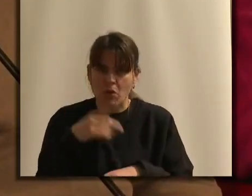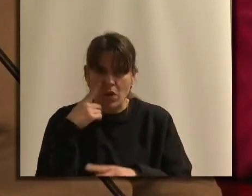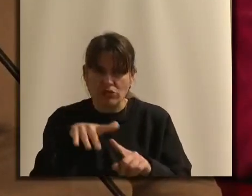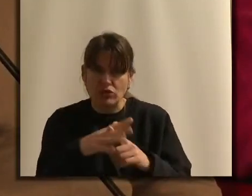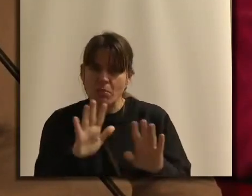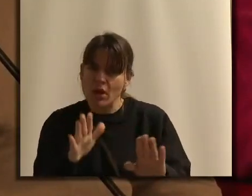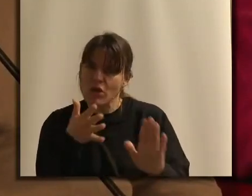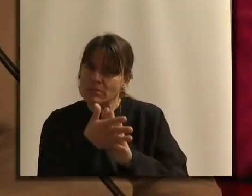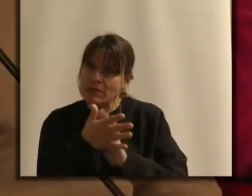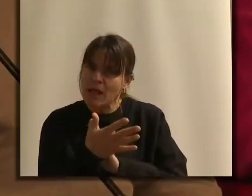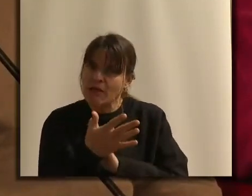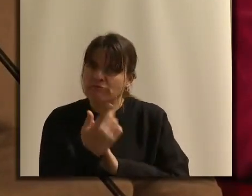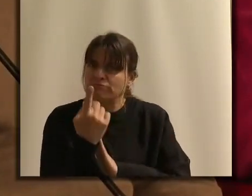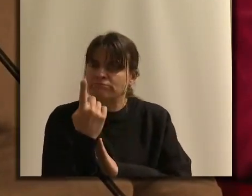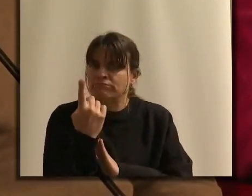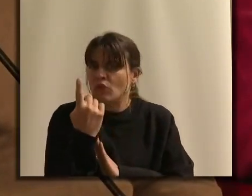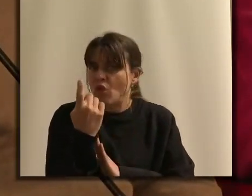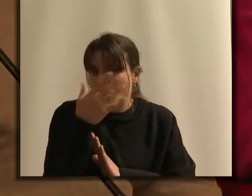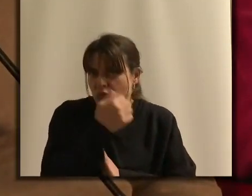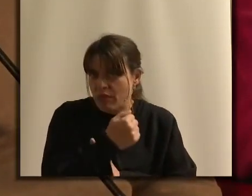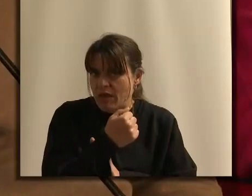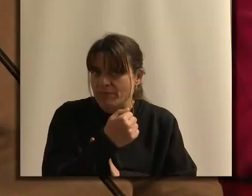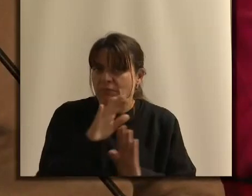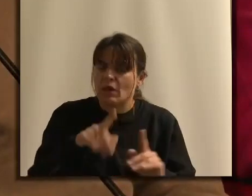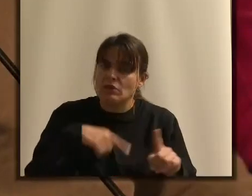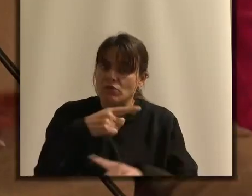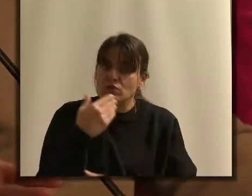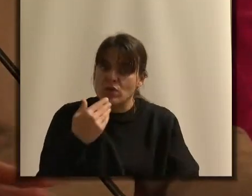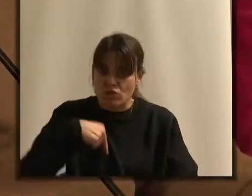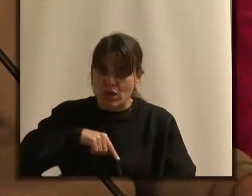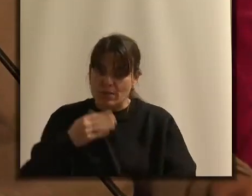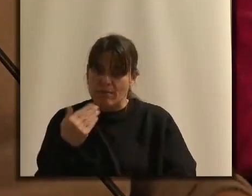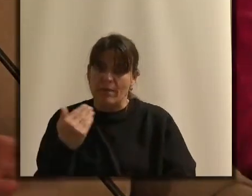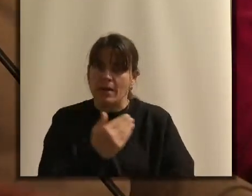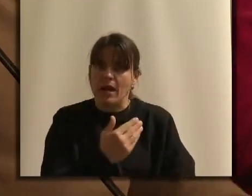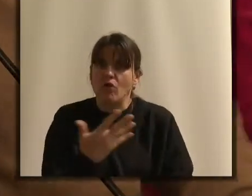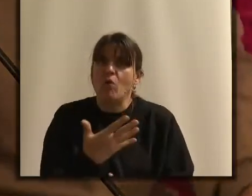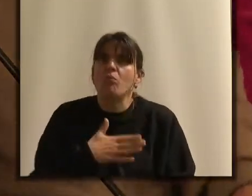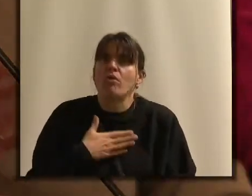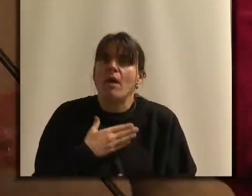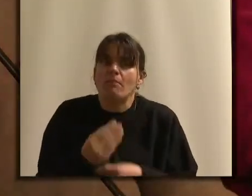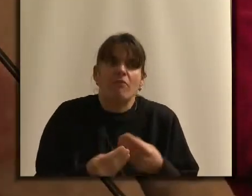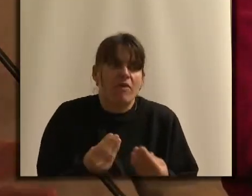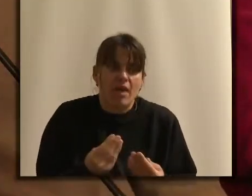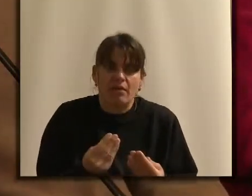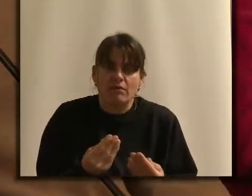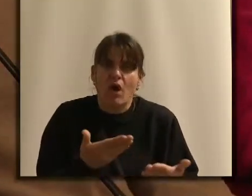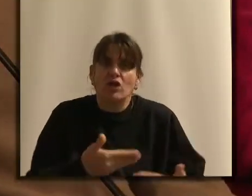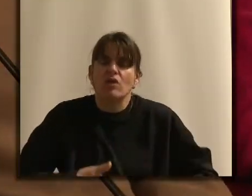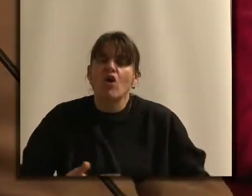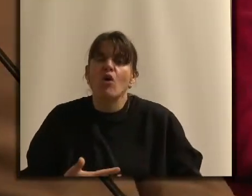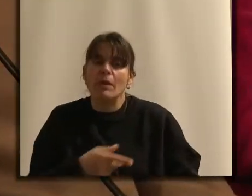podia donar cap explicació de quin punt es trobava. I quan li vàrem demanar què és el que podíem fer, que com es podia ajudar, ens va venir a dir